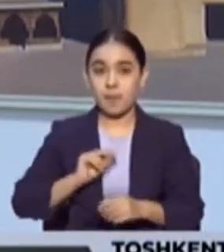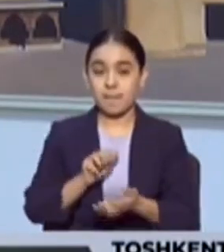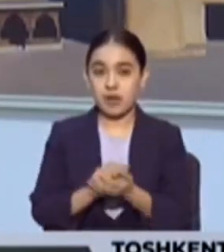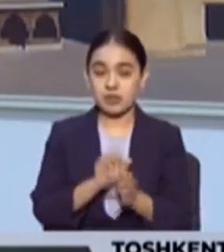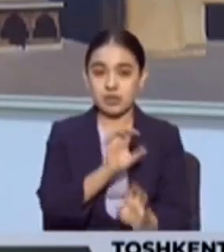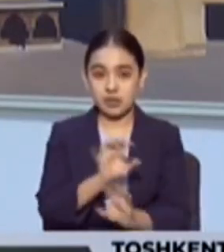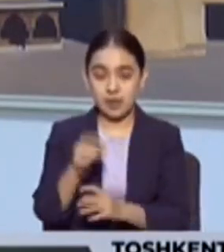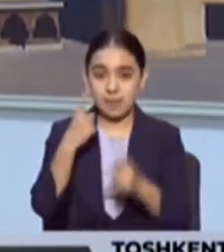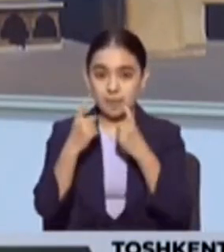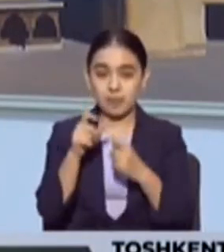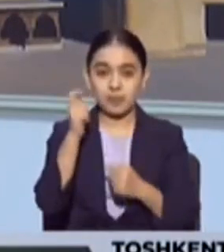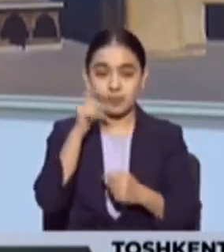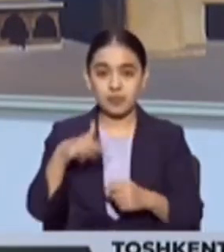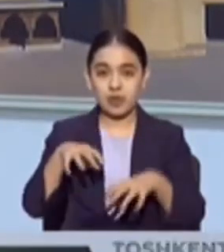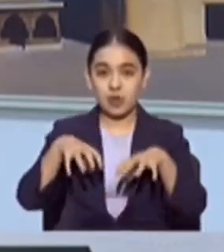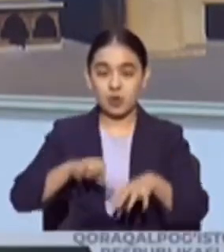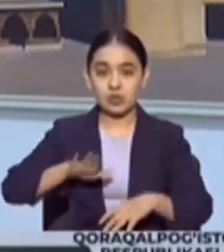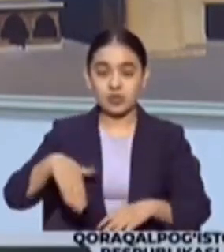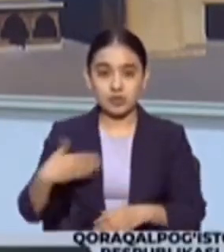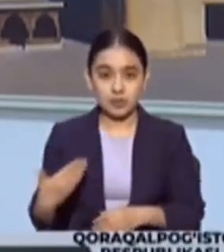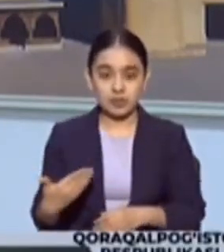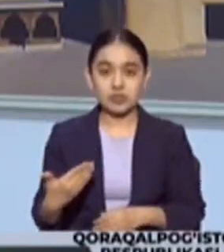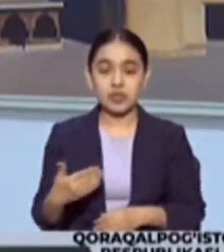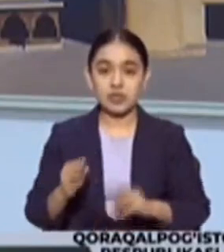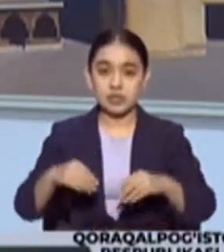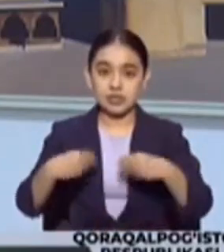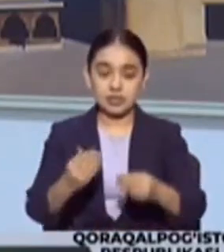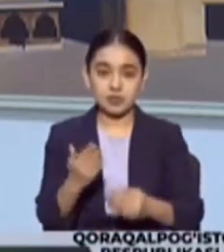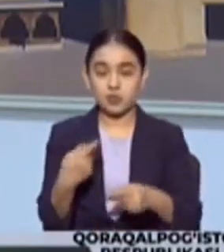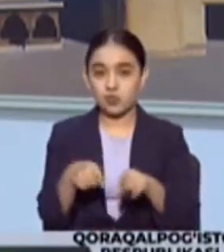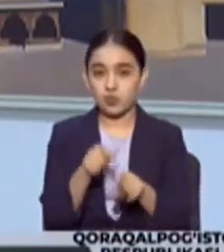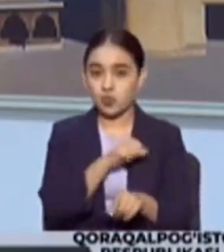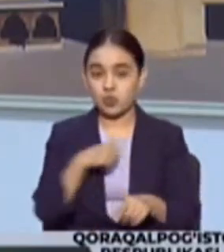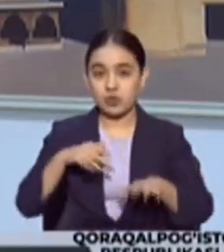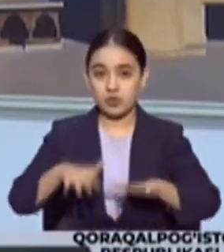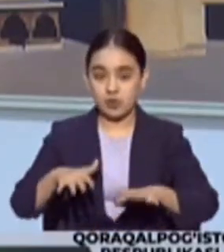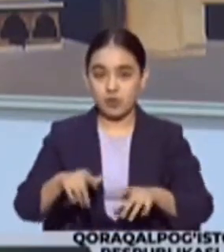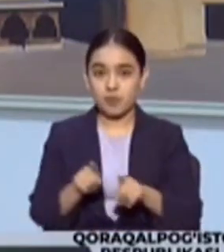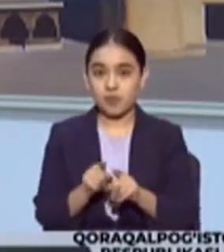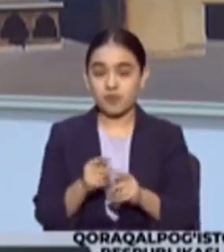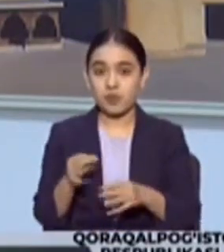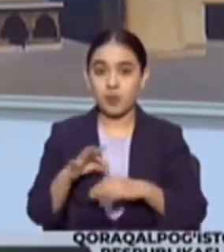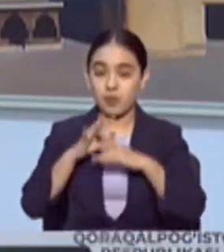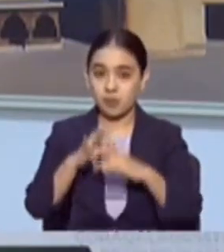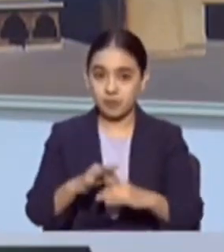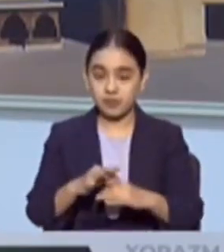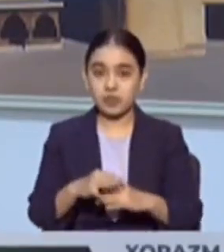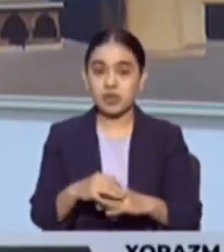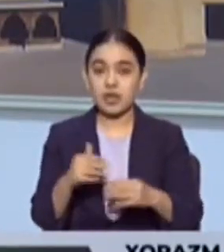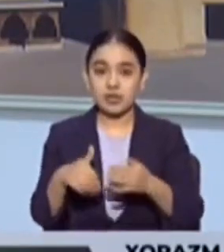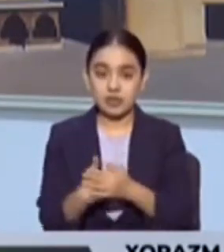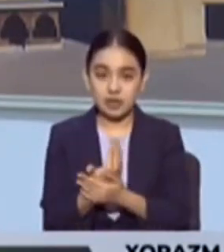bo'yicha ma'lumotlar mahalla fuqaro yig'inlari raislari tomonidan taqdim etilardi. Bu ham o'z o'rnida insonning aralashuviga olib kelardi.